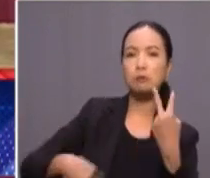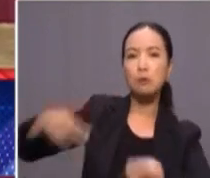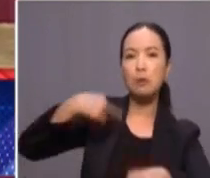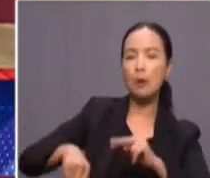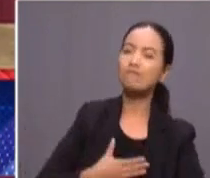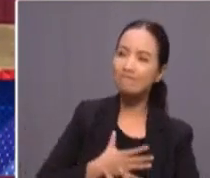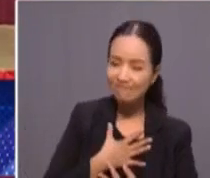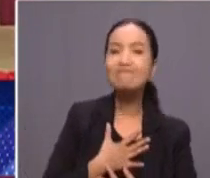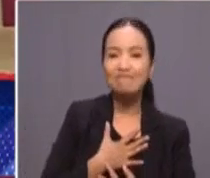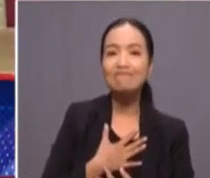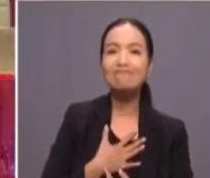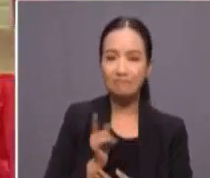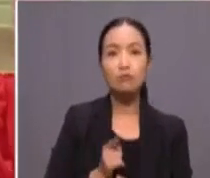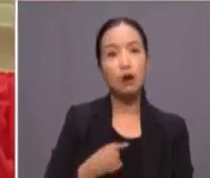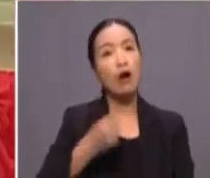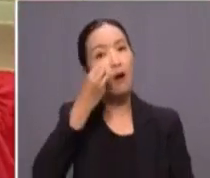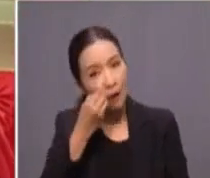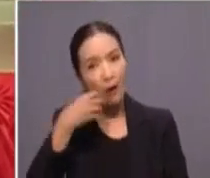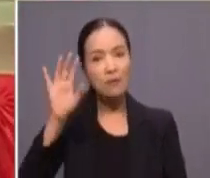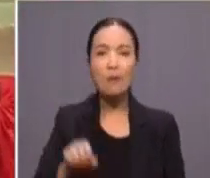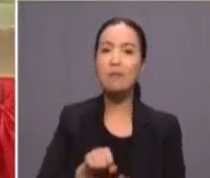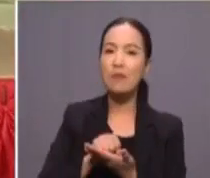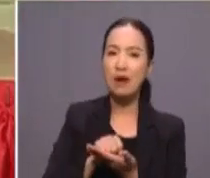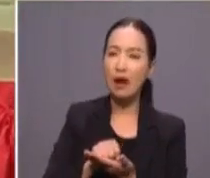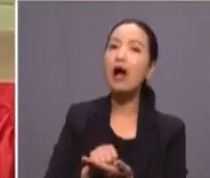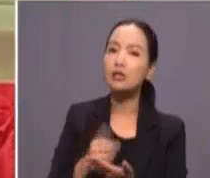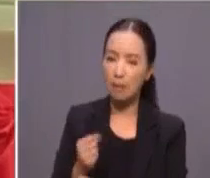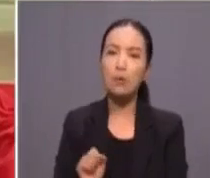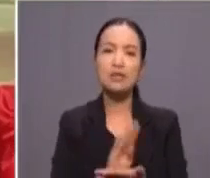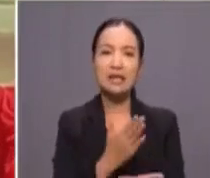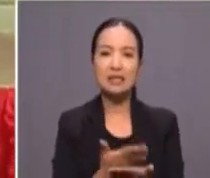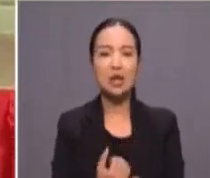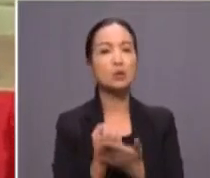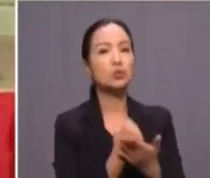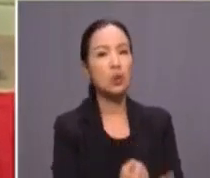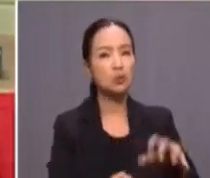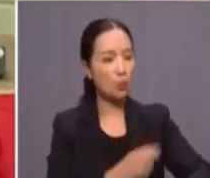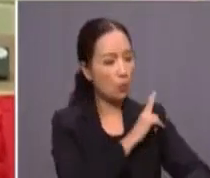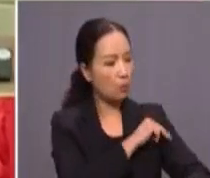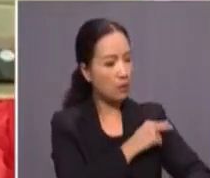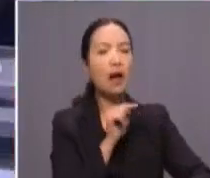ะคะแล้วก็ยังบอกอีกด้วยว่าพอกลับบ้านแล้วเนี่ยก็จะบริจาคเงินช่วยเหลือโรงพยาบาลเพราะว่าโรงพยาบาลดูแลเขาอย่างดีด้วยนะคะ